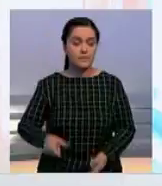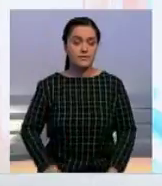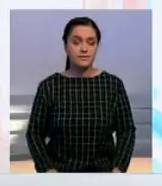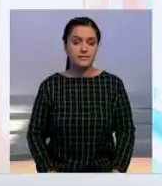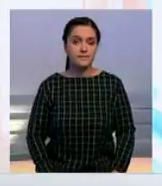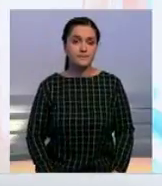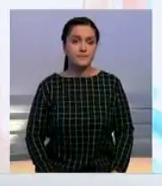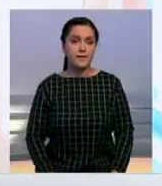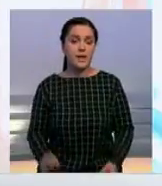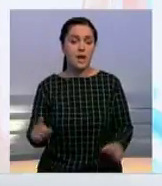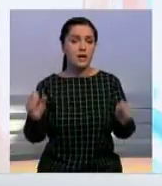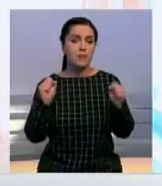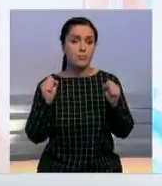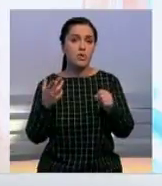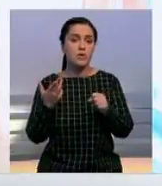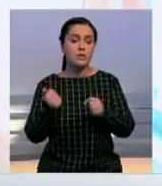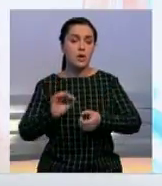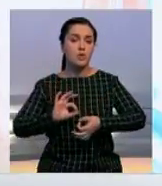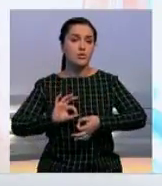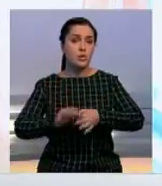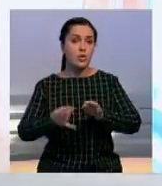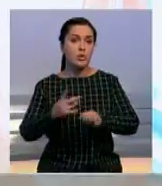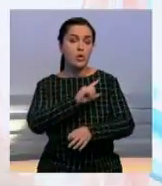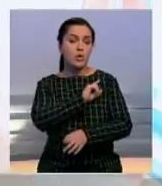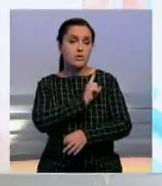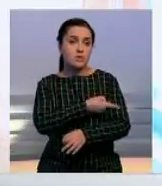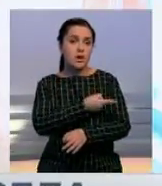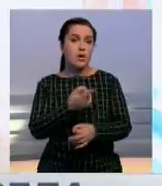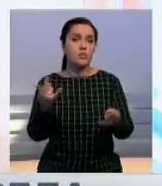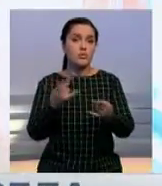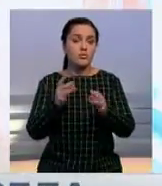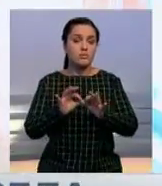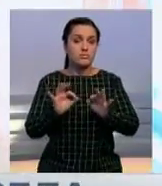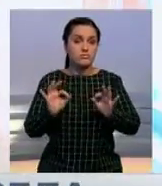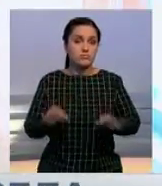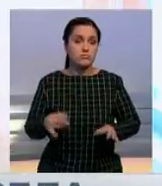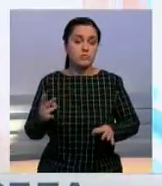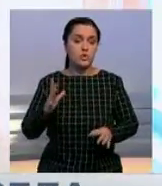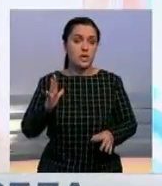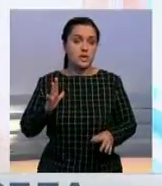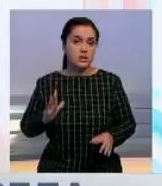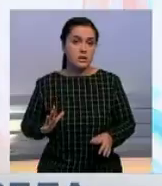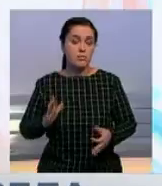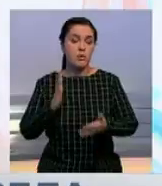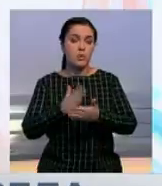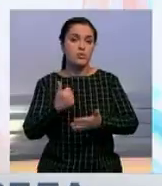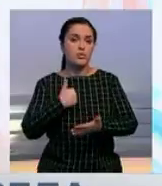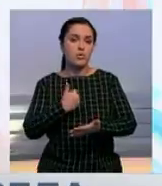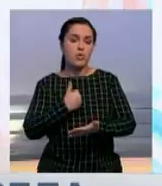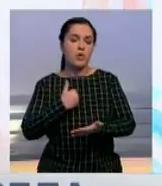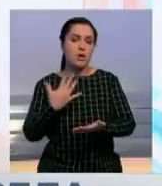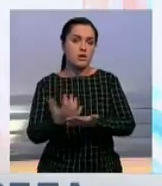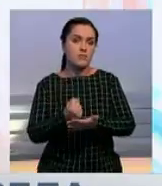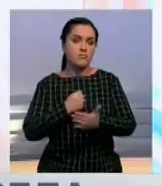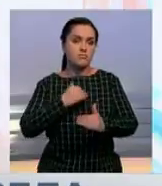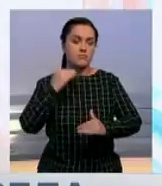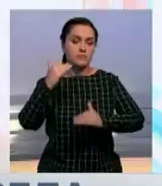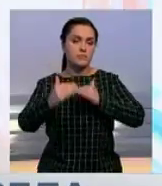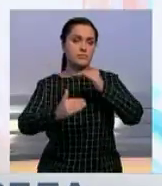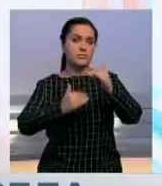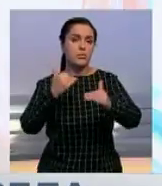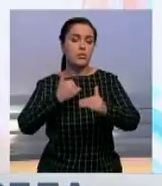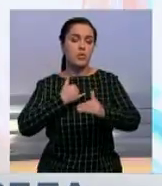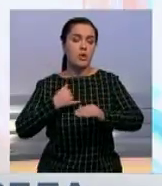Конечно, борьба – это непростой спорт. Нужны не только силы, но и ловкость. А главное – терпение. Но я хочу обязательно достичь вершин. и как Айбек